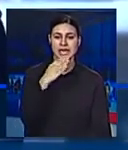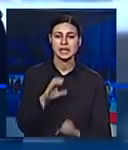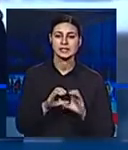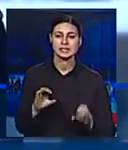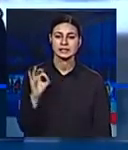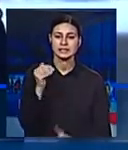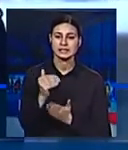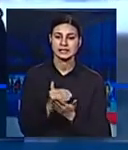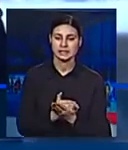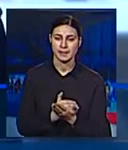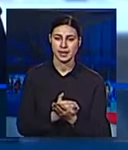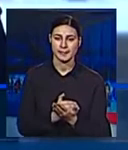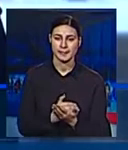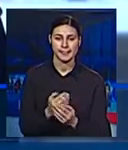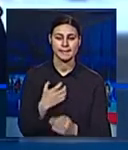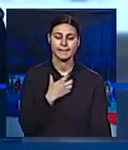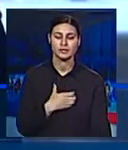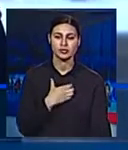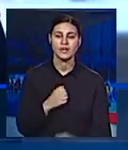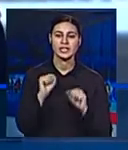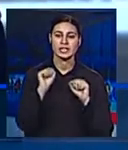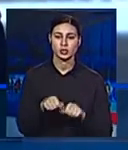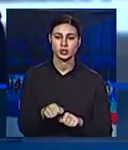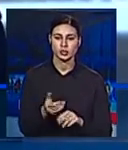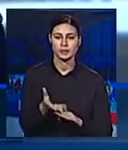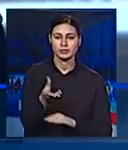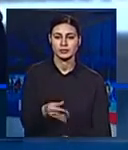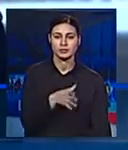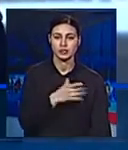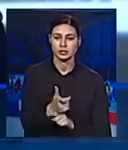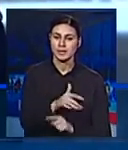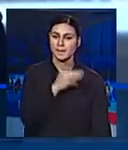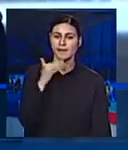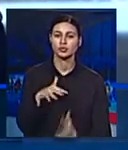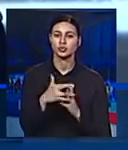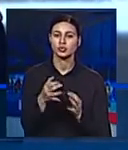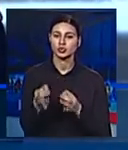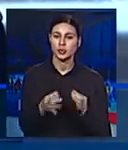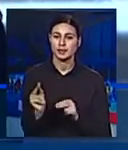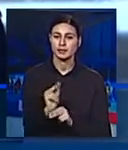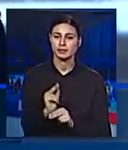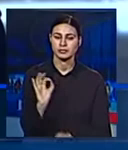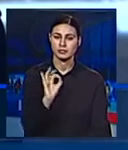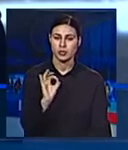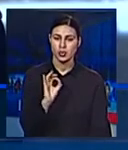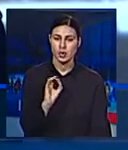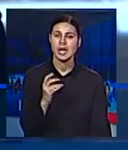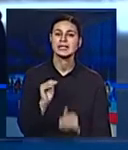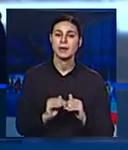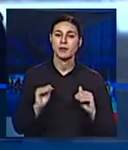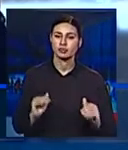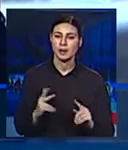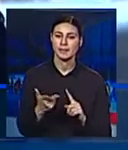სისტემები, რომელზეც მნიშვნელოვანი რესურსები წავიდა სწორედ ცალკეულ სოფლებში წყლის სისტემების რეაბილიტაციაზე. ეს არის საბავშვო